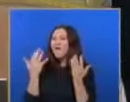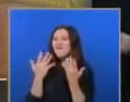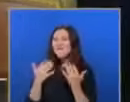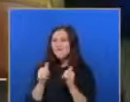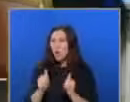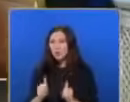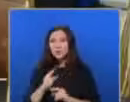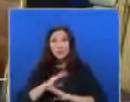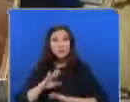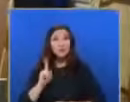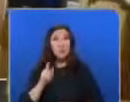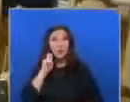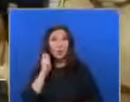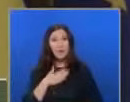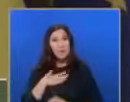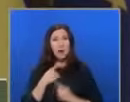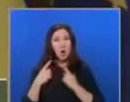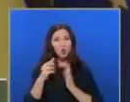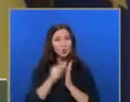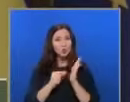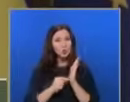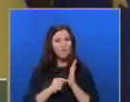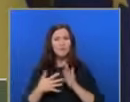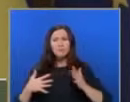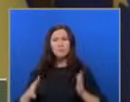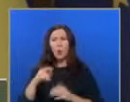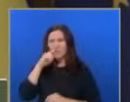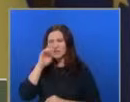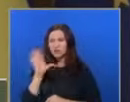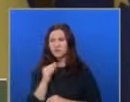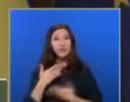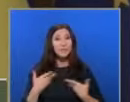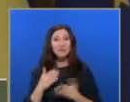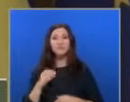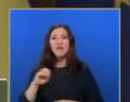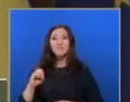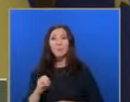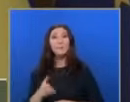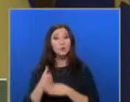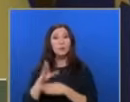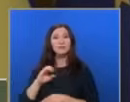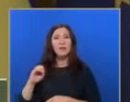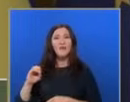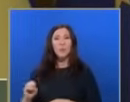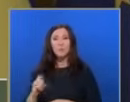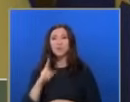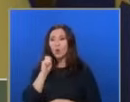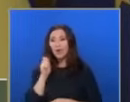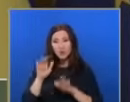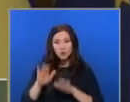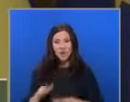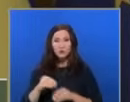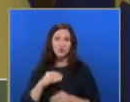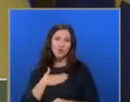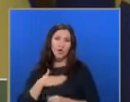мир, за която Украйна има условия. Много важно за всички нас в Европа е подкрепата на Европа за Украйна да остане,